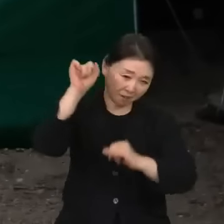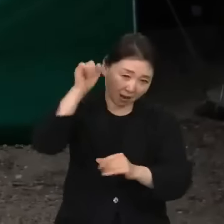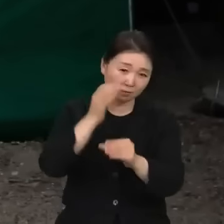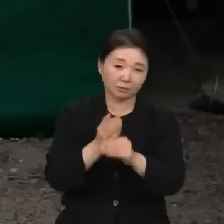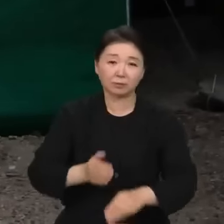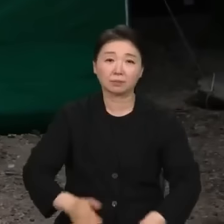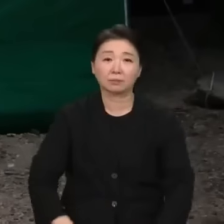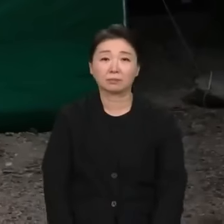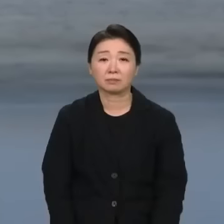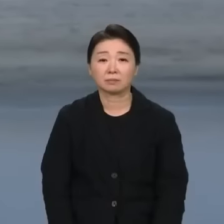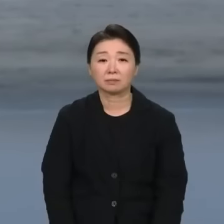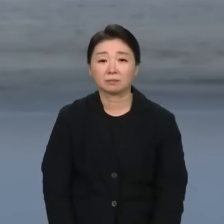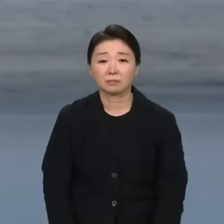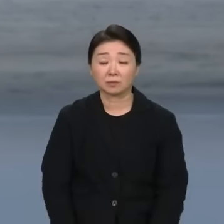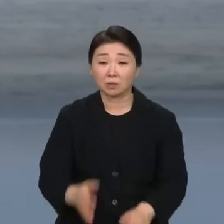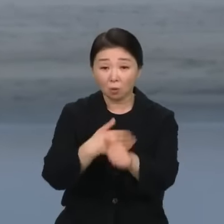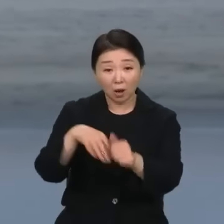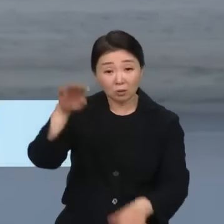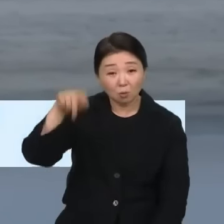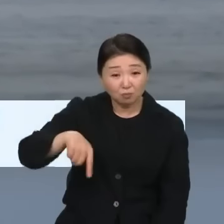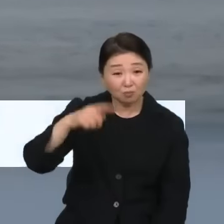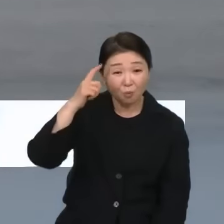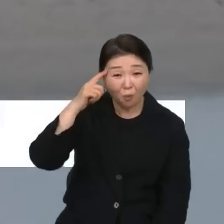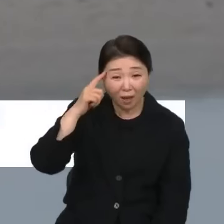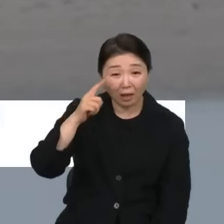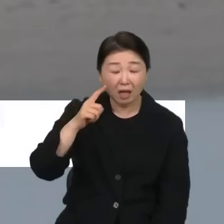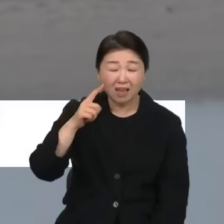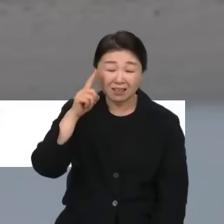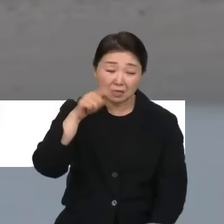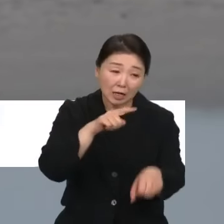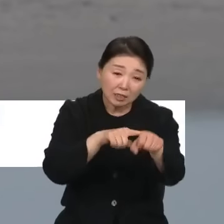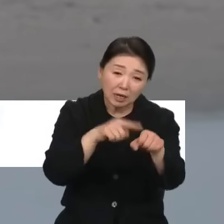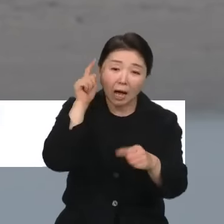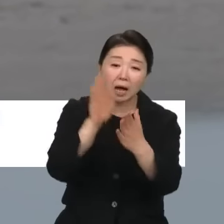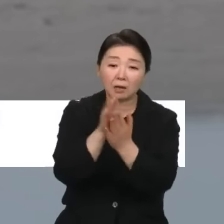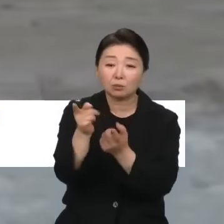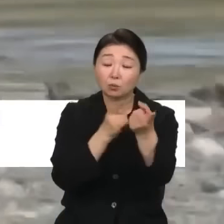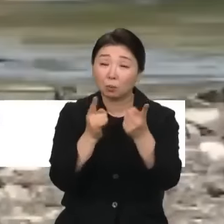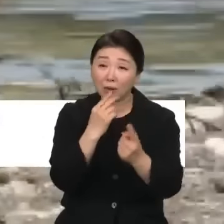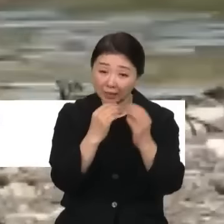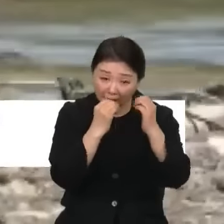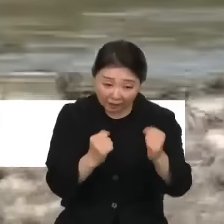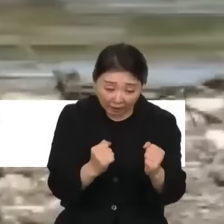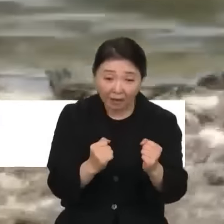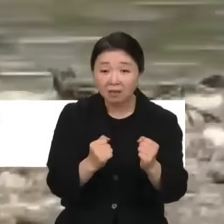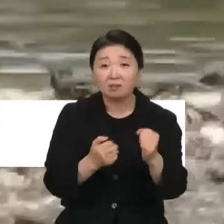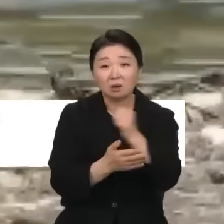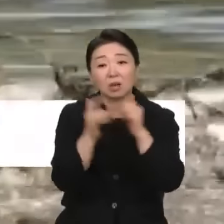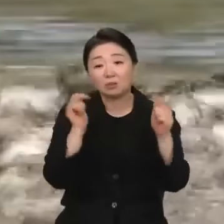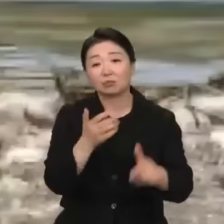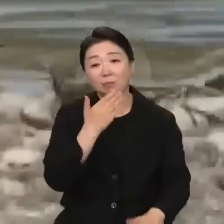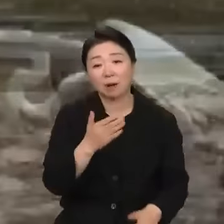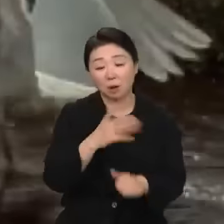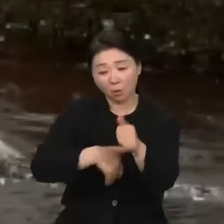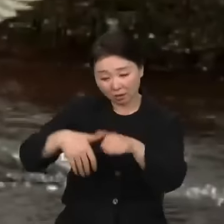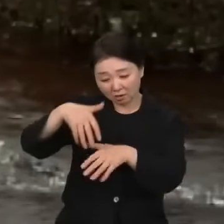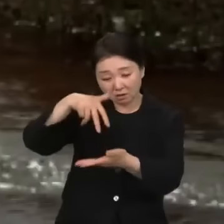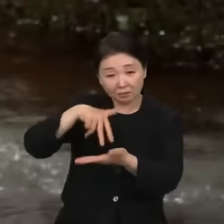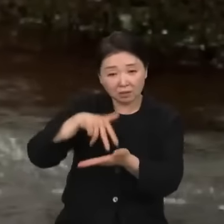있습니다. 환경부는 탄력적으로 운영하면 생태계에 미치는 영향을 줄일 수 있다고 밝혔지만